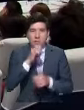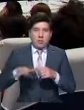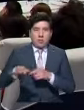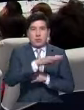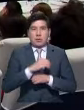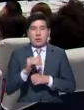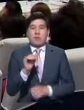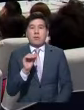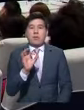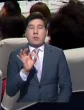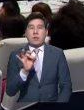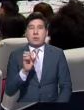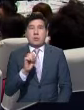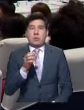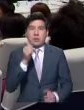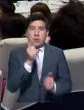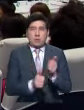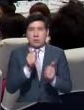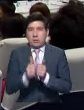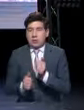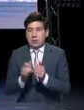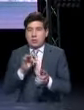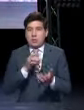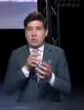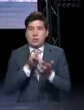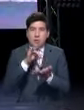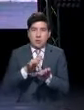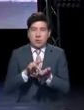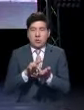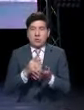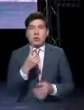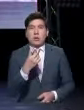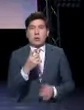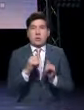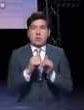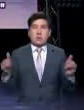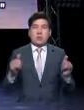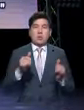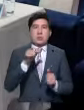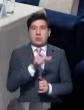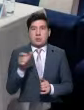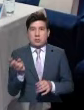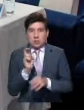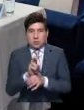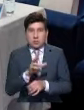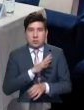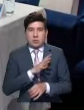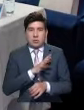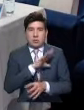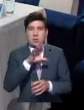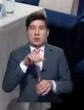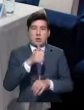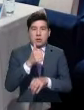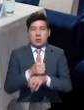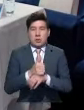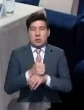Онда еліміздің әр өңірінен 100-ден астам адам жиналды. Басқосуда туризм саласын дамытудың жай жапсары талқыланды. Басты мақсат адам